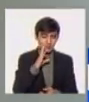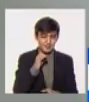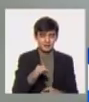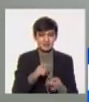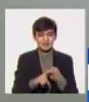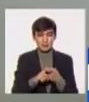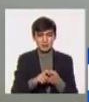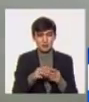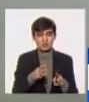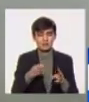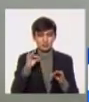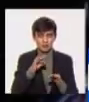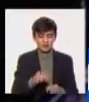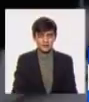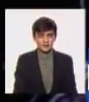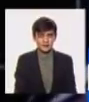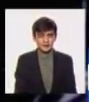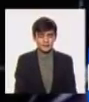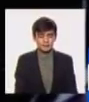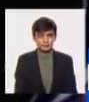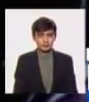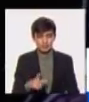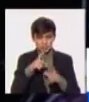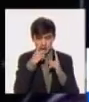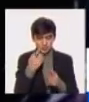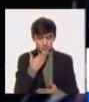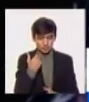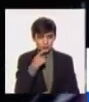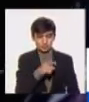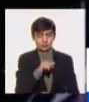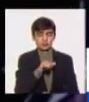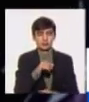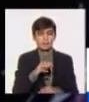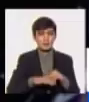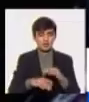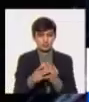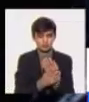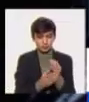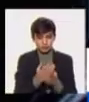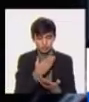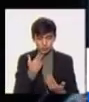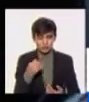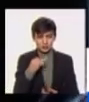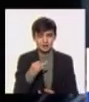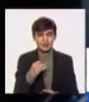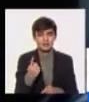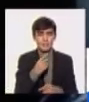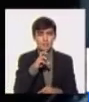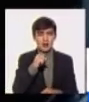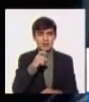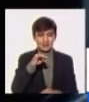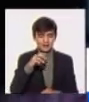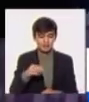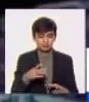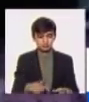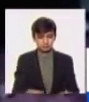системы отопления. Ни маски на ней нет, ни нет перчаток на ней. Вот единственная бахила. Со